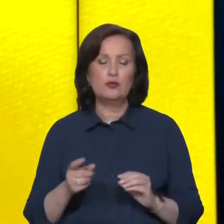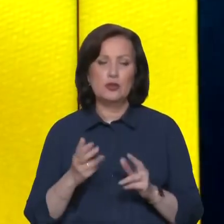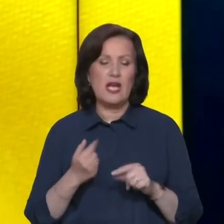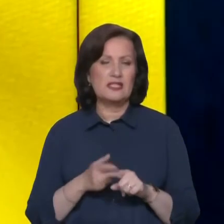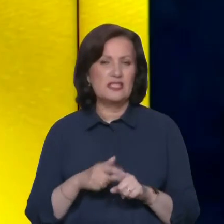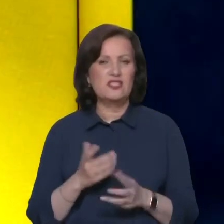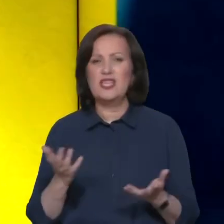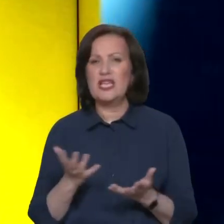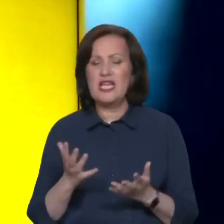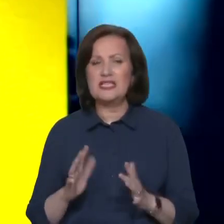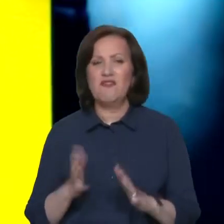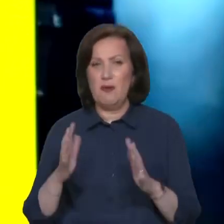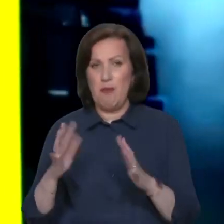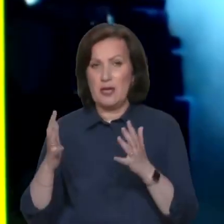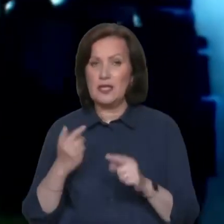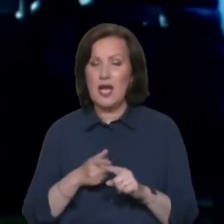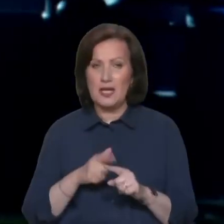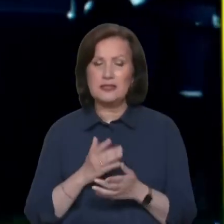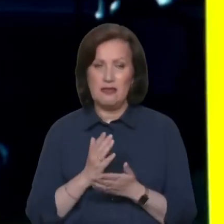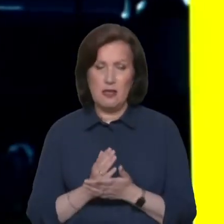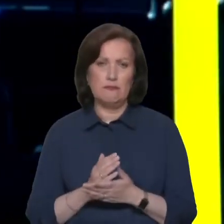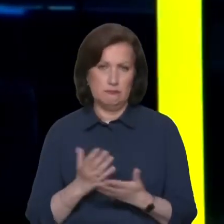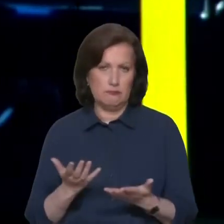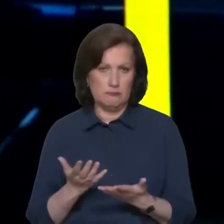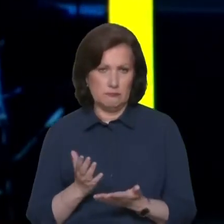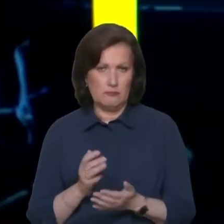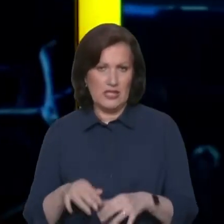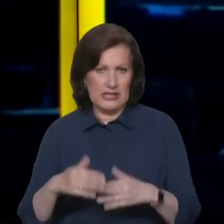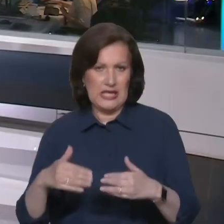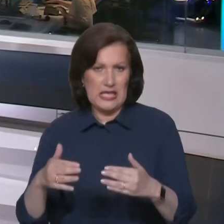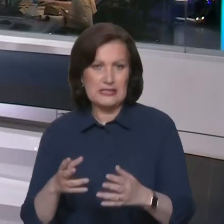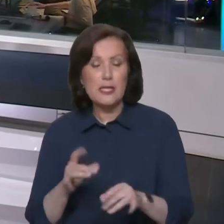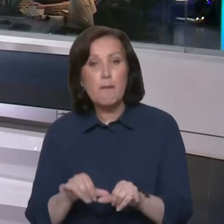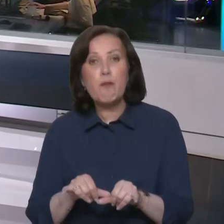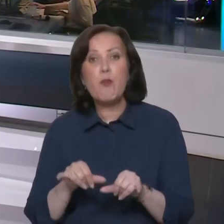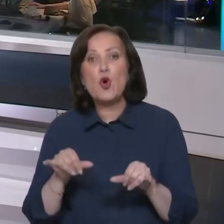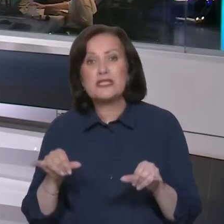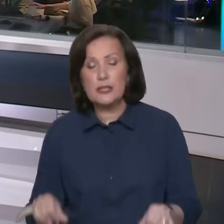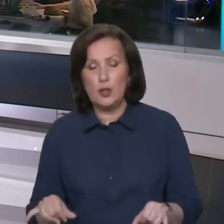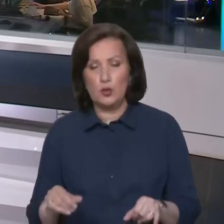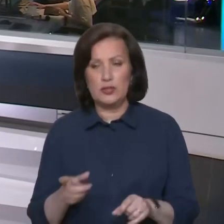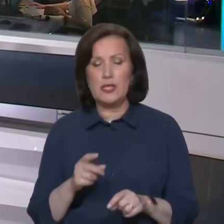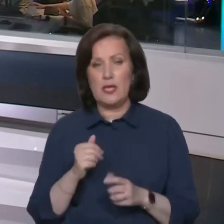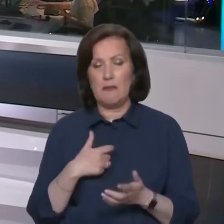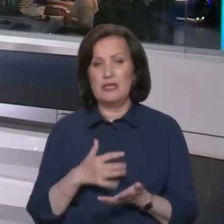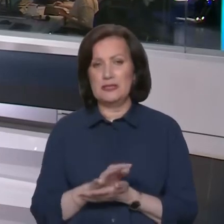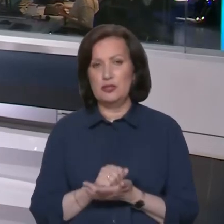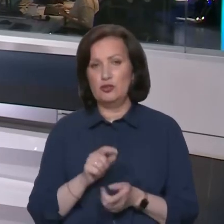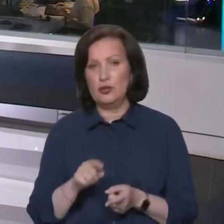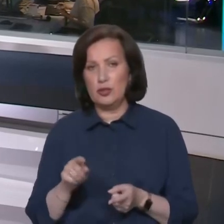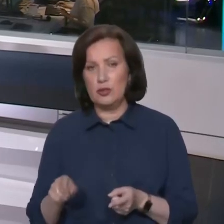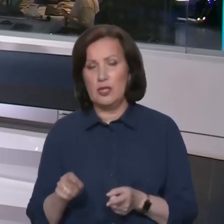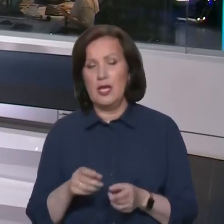це вже не якісь випадки, а це є тенденція. І вона посилюється в міру того, як ми знищуємо